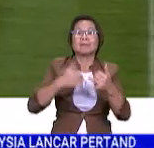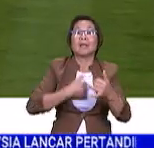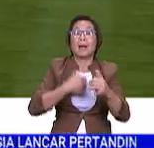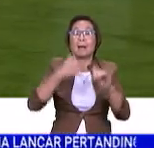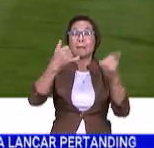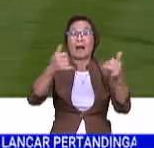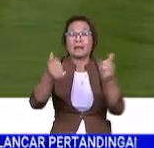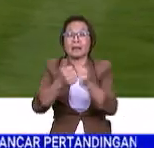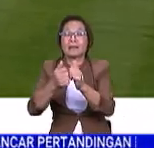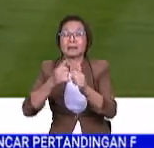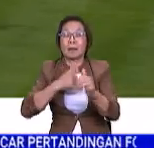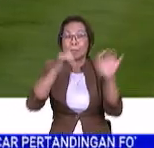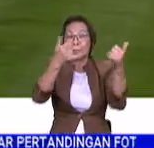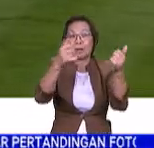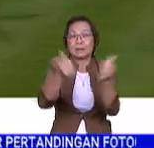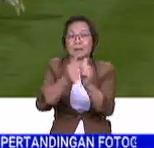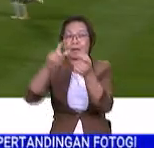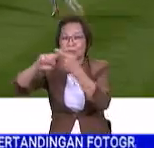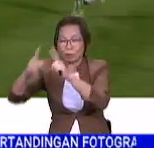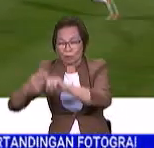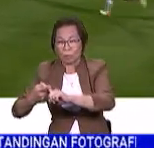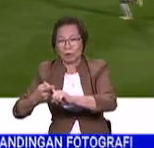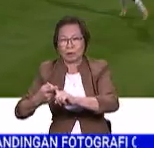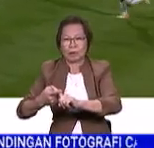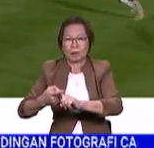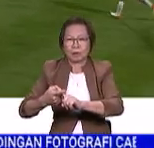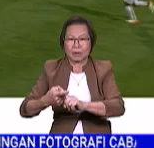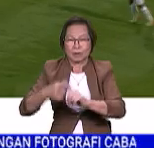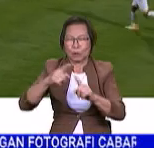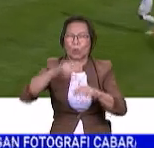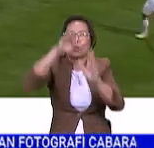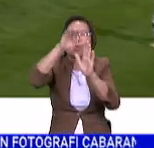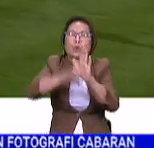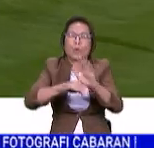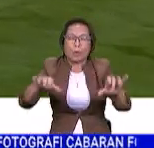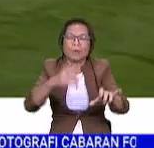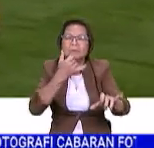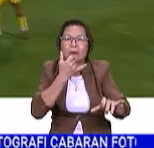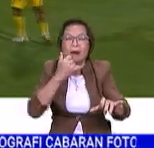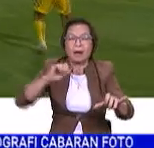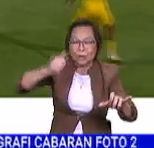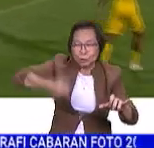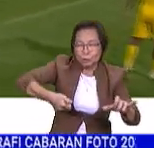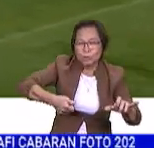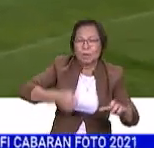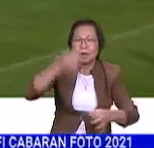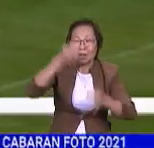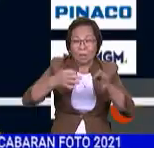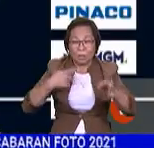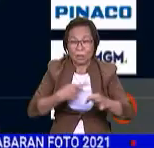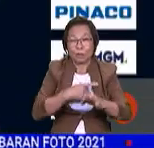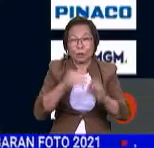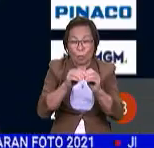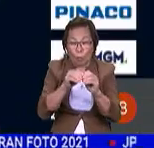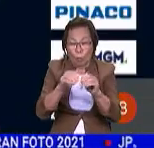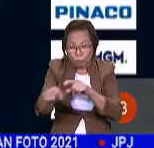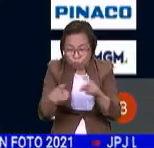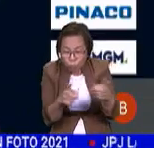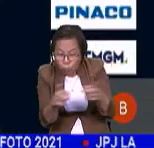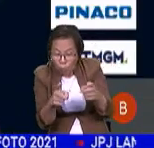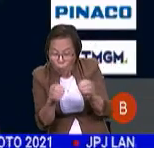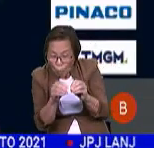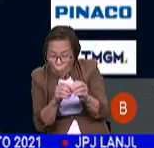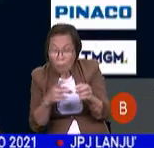rakan-rakan semua kita kena kurangkan buat silly mistake lah macam saya cakap tadi. So insyaAllah kalau kita dapat lebih berdisiplin